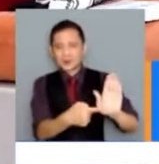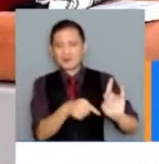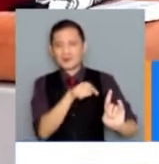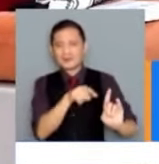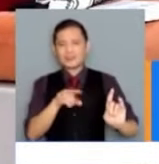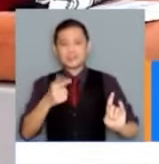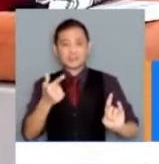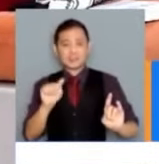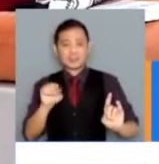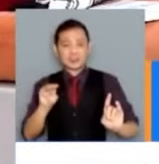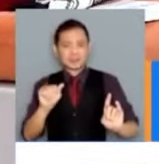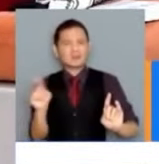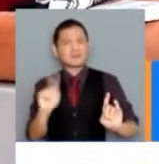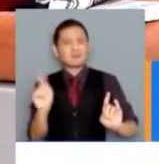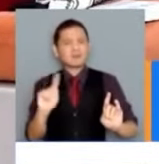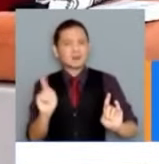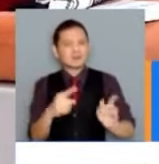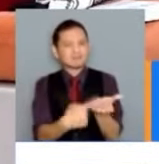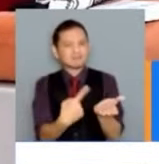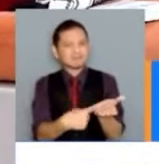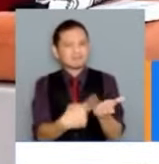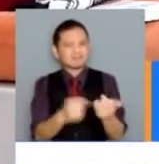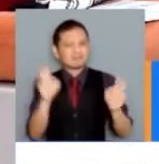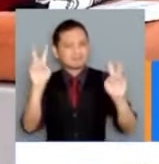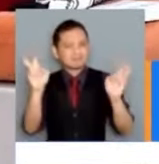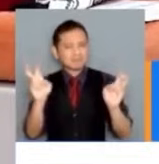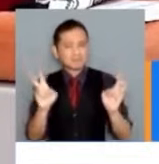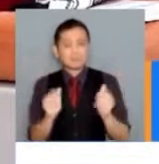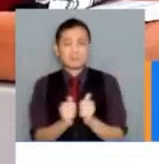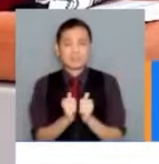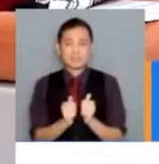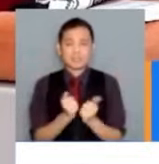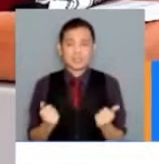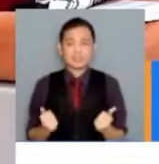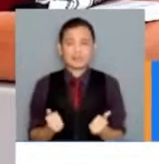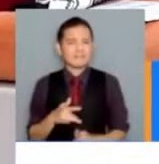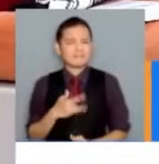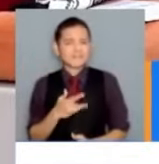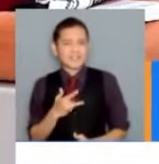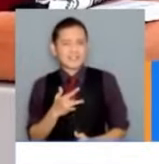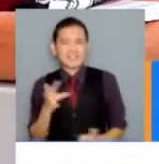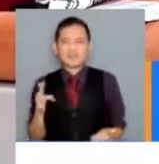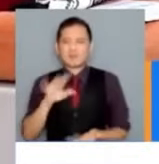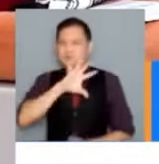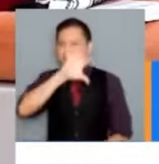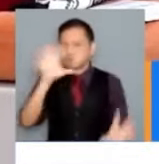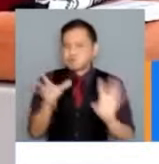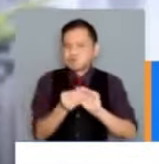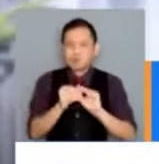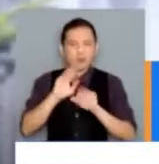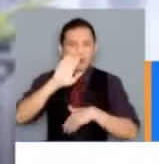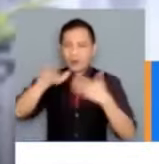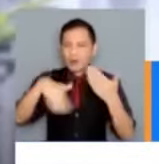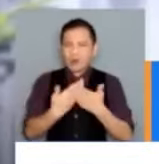sa Showtime? Kumbaga, ano yung naging overwhelming feeling for everyone ibang tahanan, at the same time? No? Oh. I think